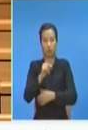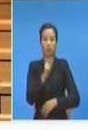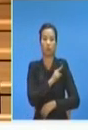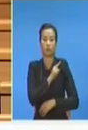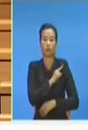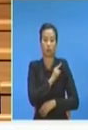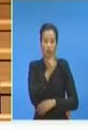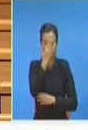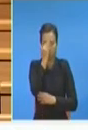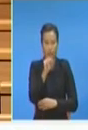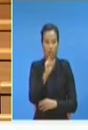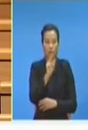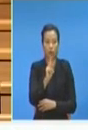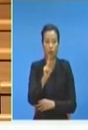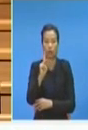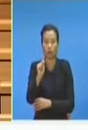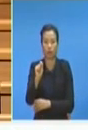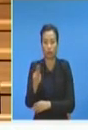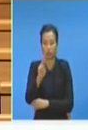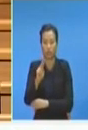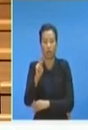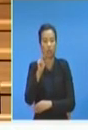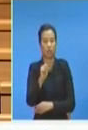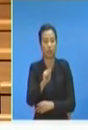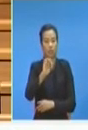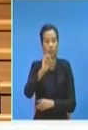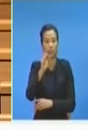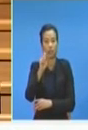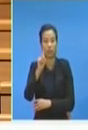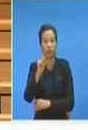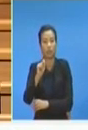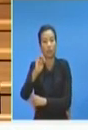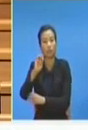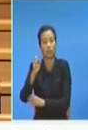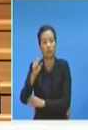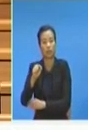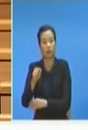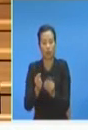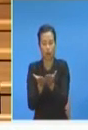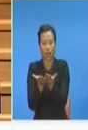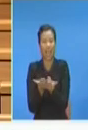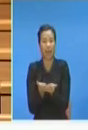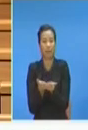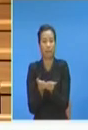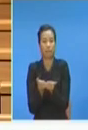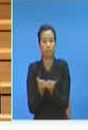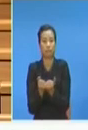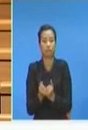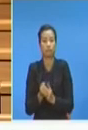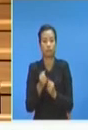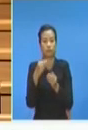รอยู่ครับรับนิติศาสตร์มาเป็นพนักงานสอบสว